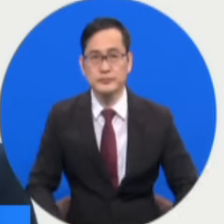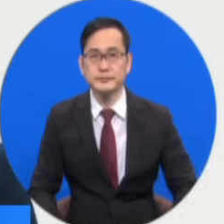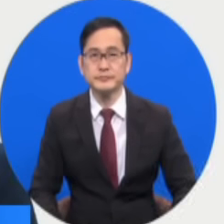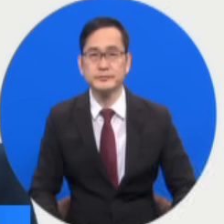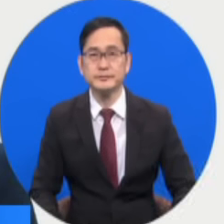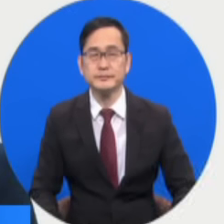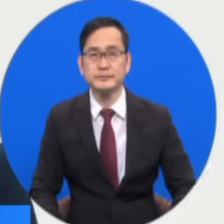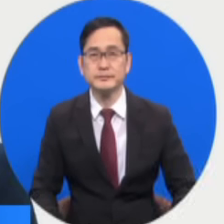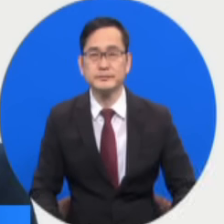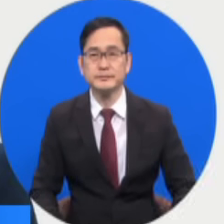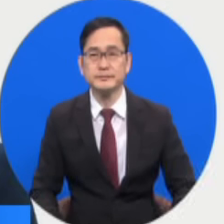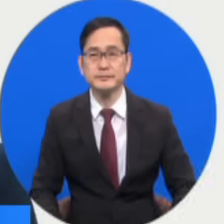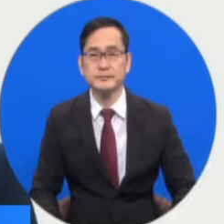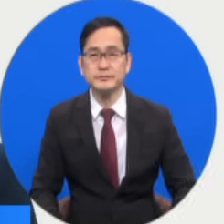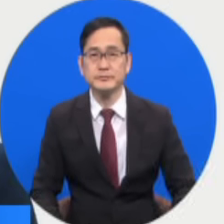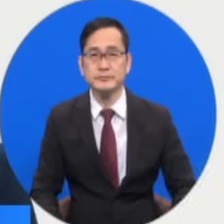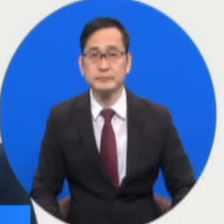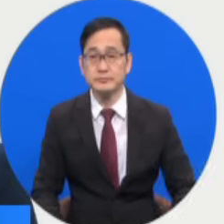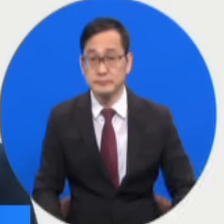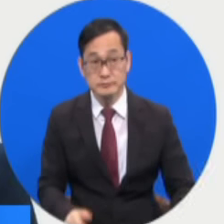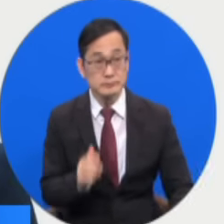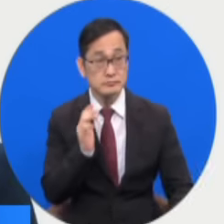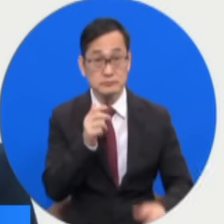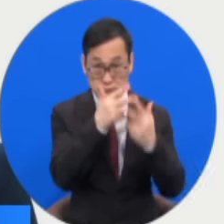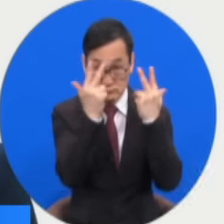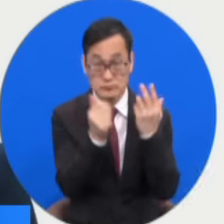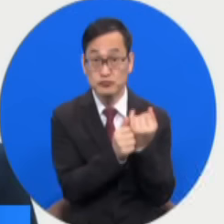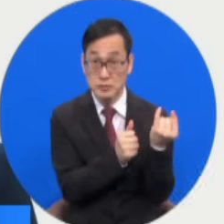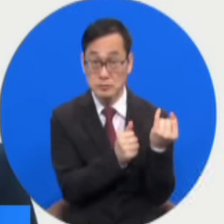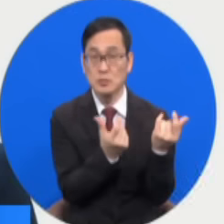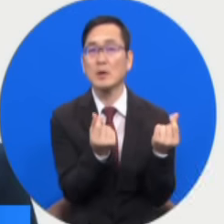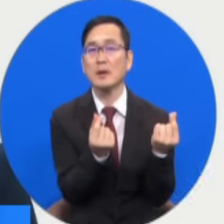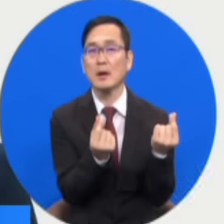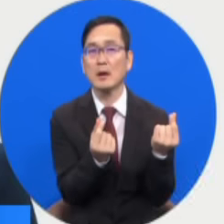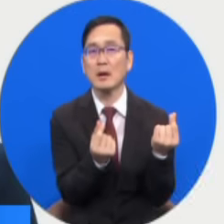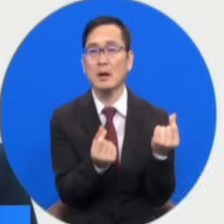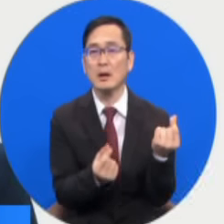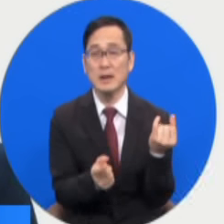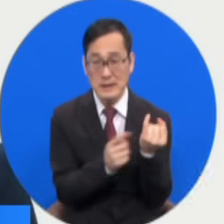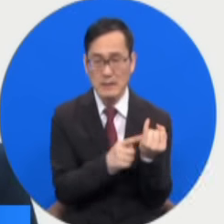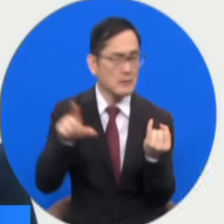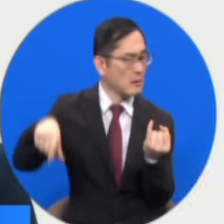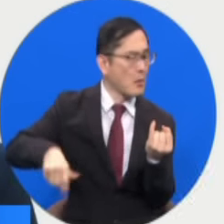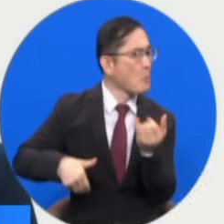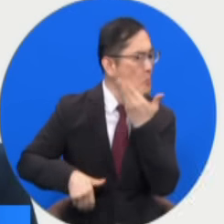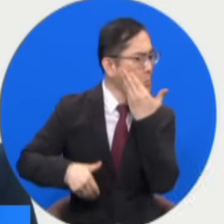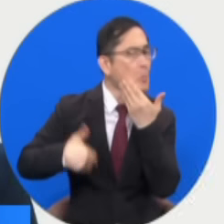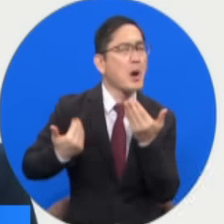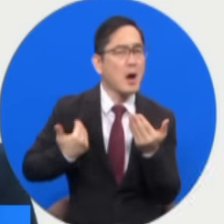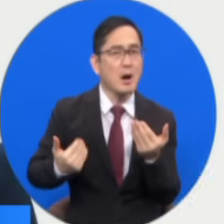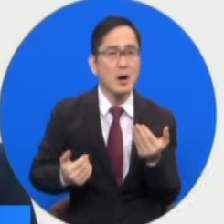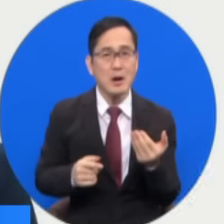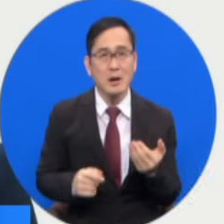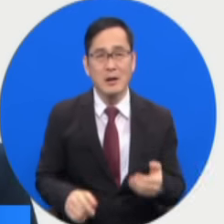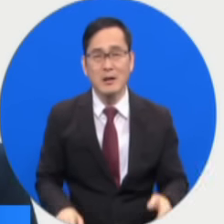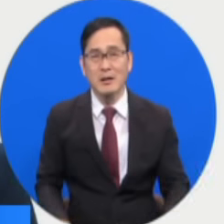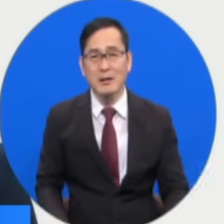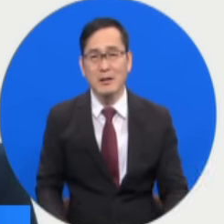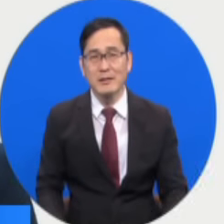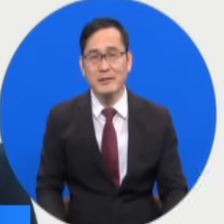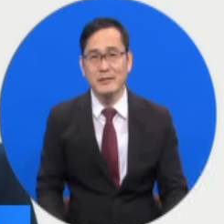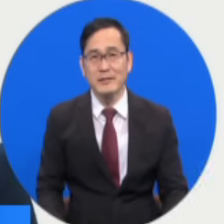같은 사건입니다 어 김혜경 씨는 몰랐다 라고 반박하고 있는 상황